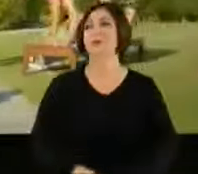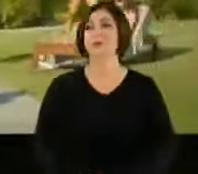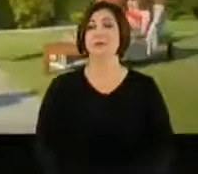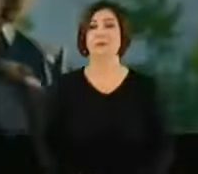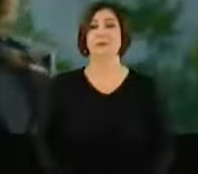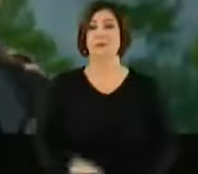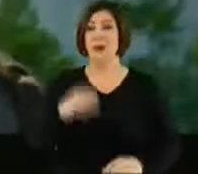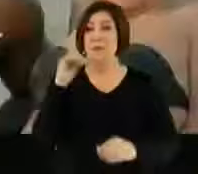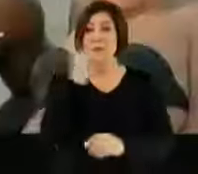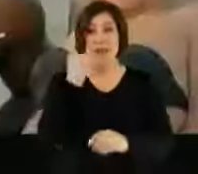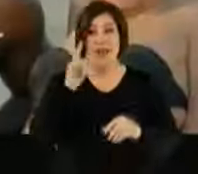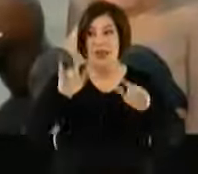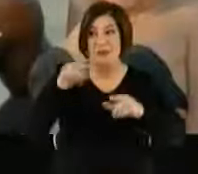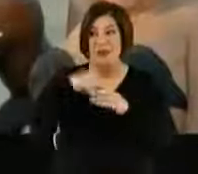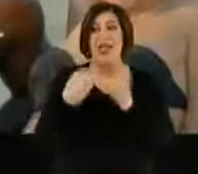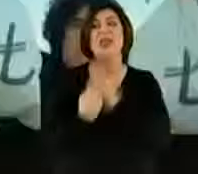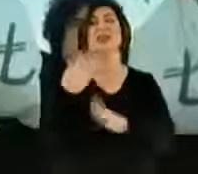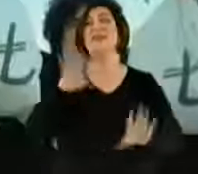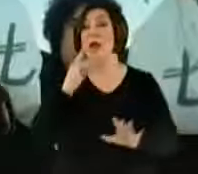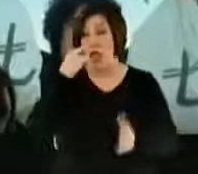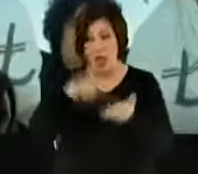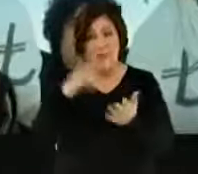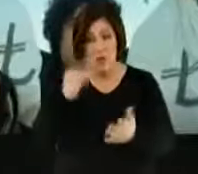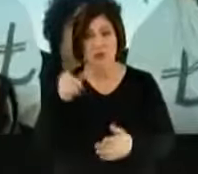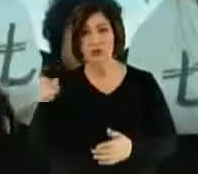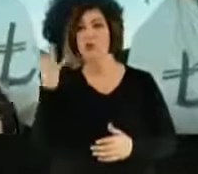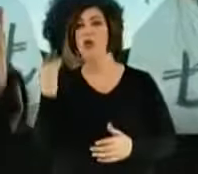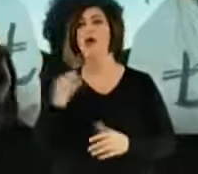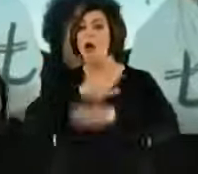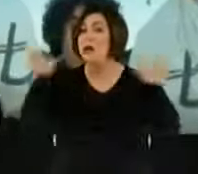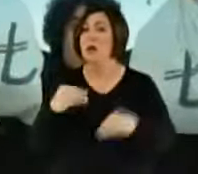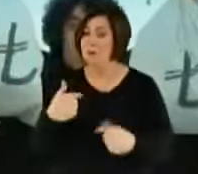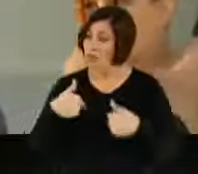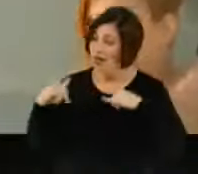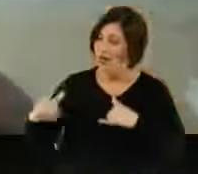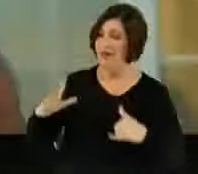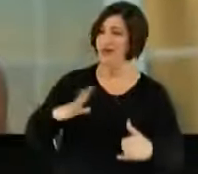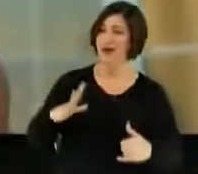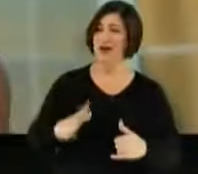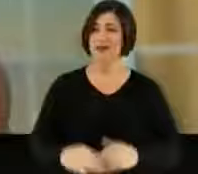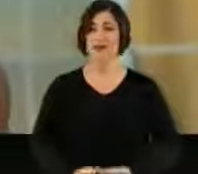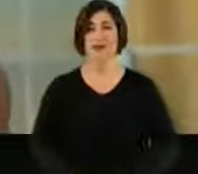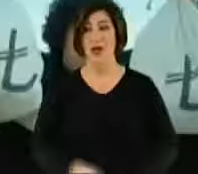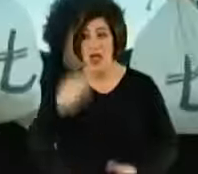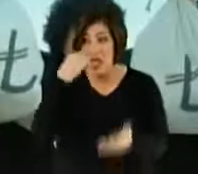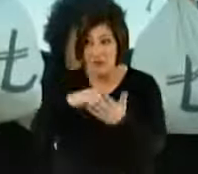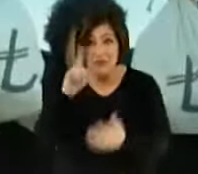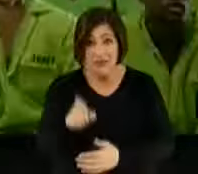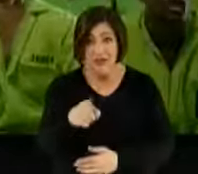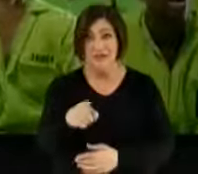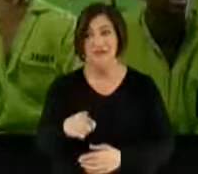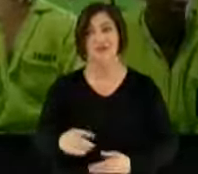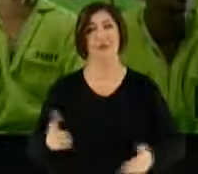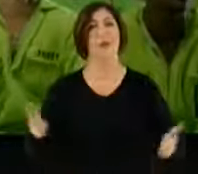tamam. Ama bir Rabci işi yetmez. Emin ol, sende olan her şey bende de var. Emin misin?